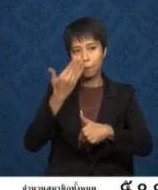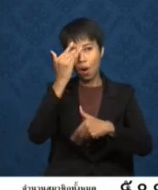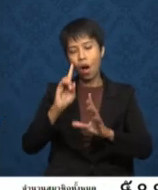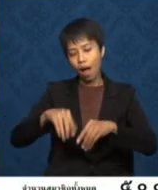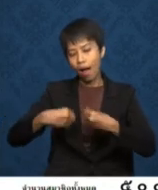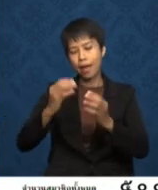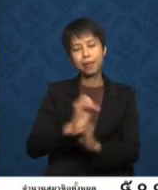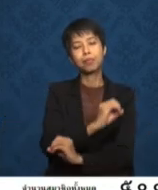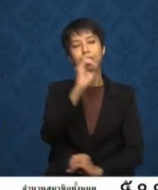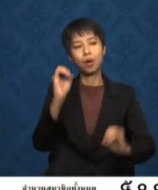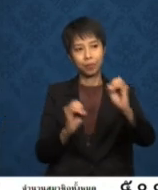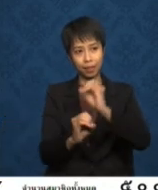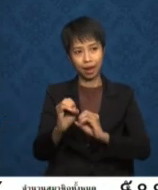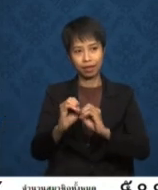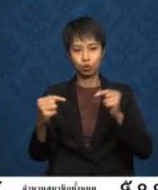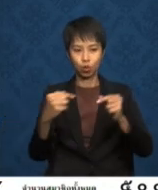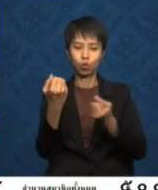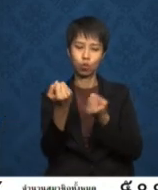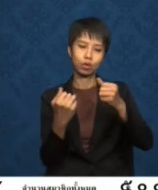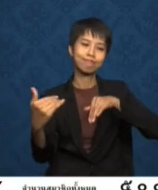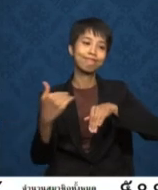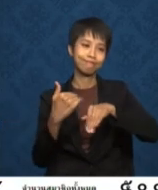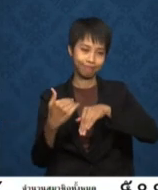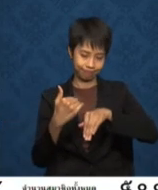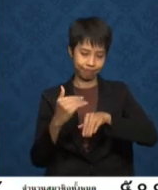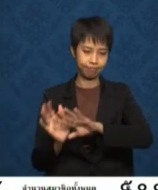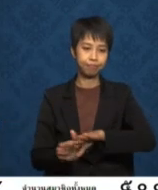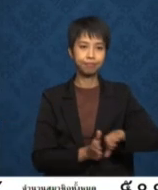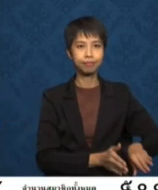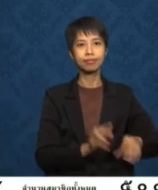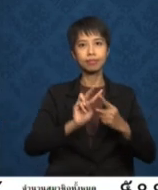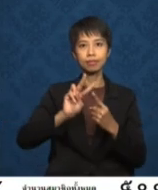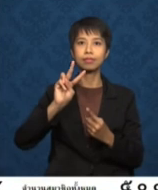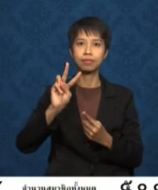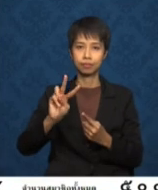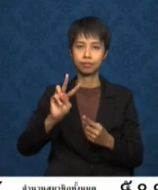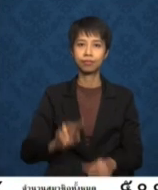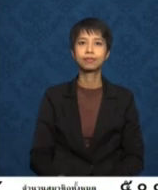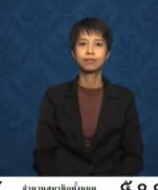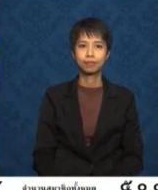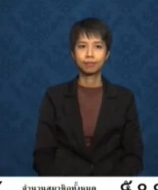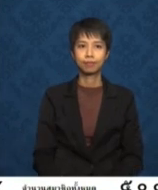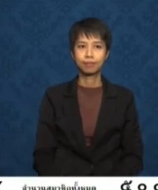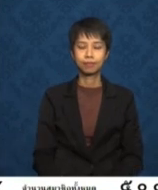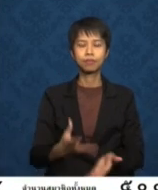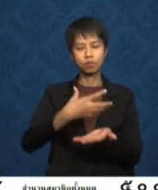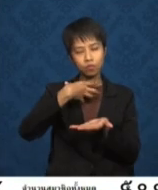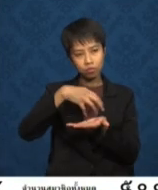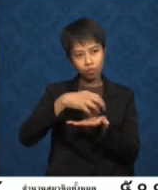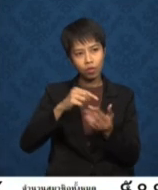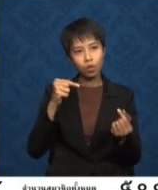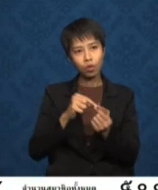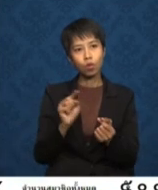ิตาบในคริวิตของพนประชาชนใกสงจไปมาครับเรื่องที่ 2 ครับ ธมทarinaก็ผมขอหาลือการขอย